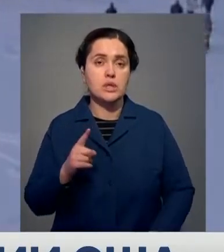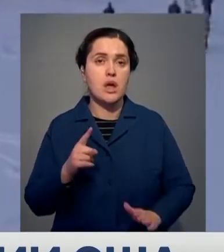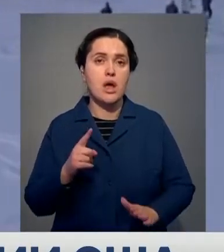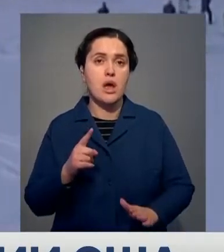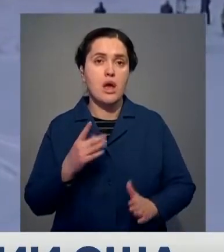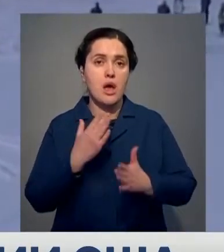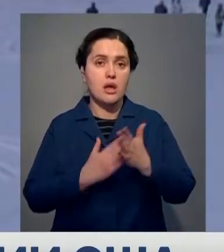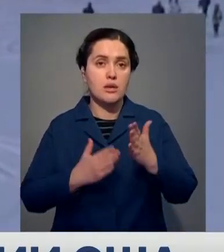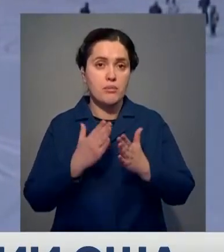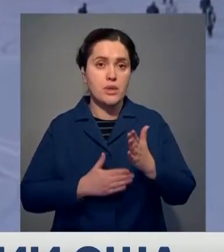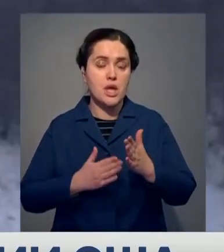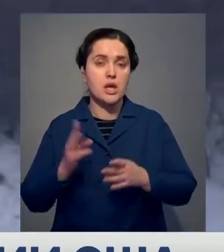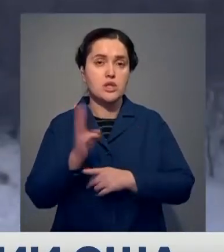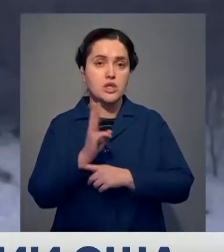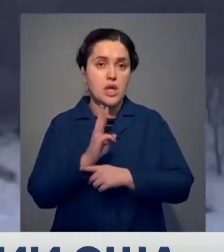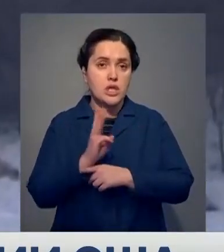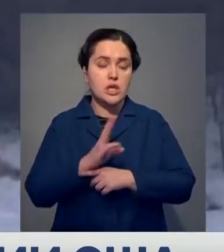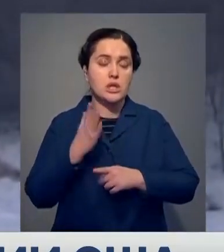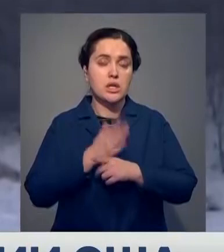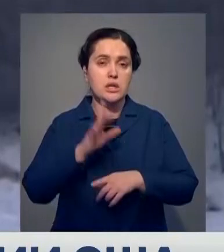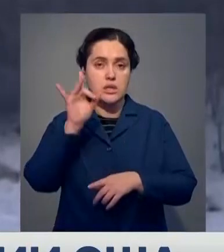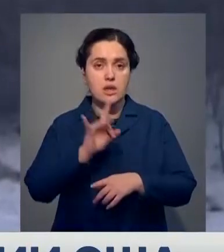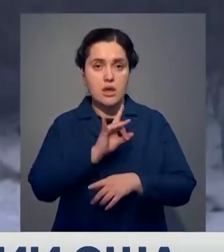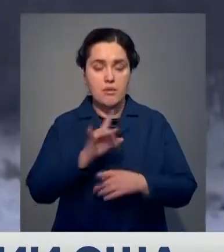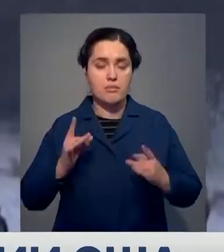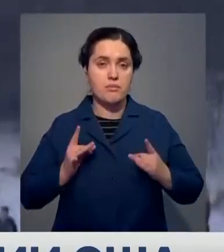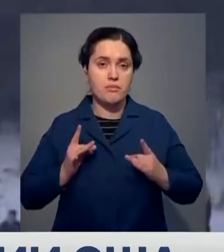традиционную церемонию зажжения рождественской елки.